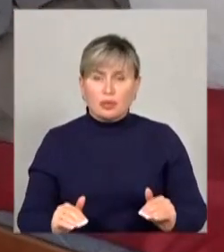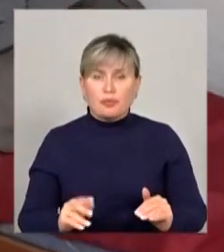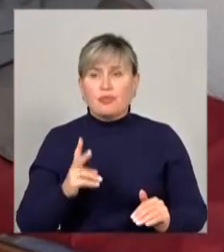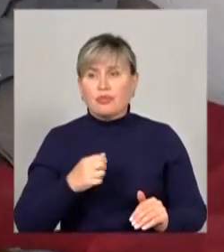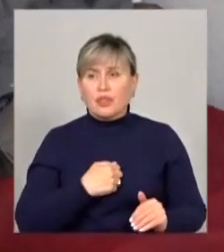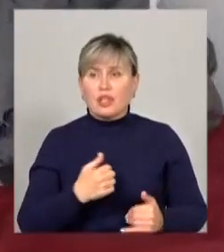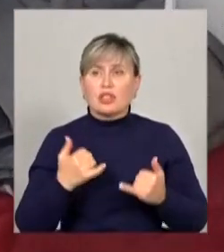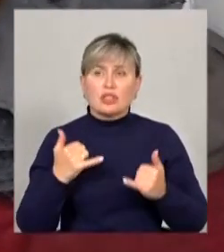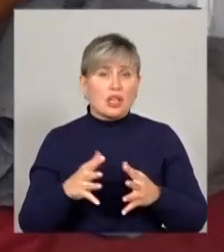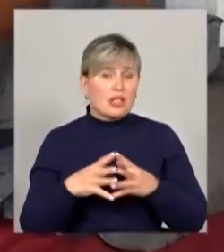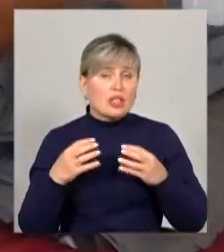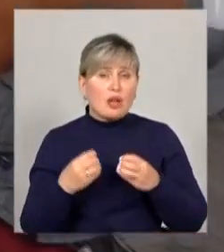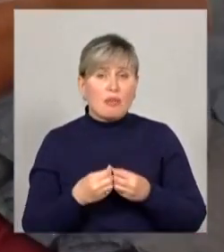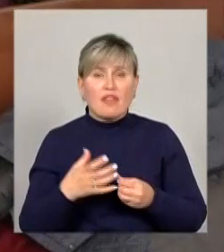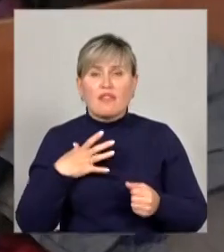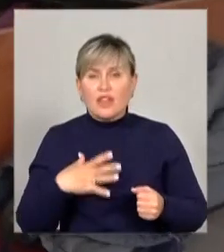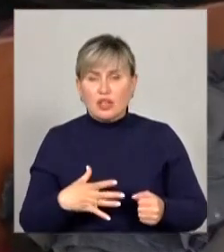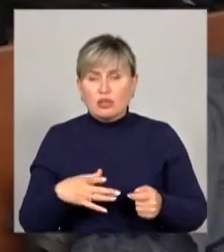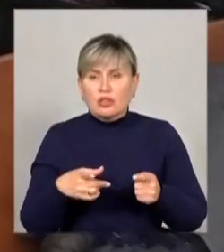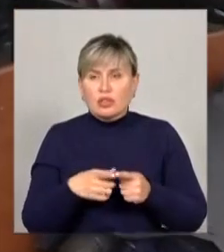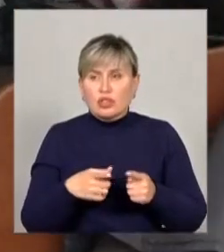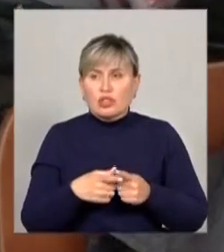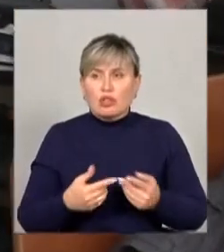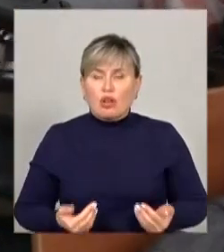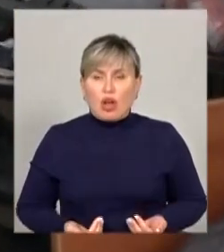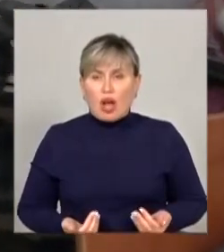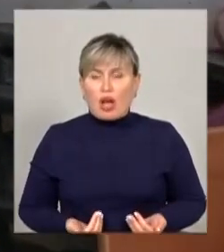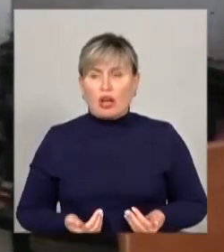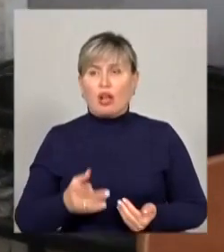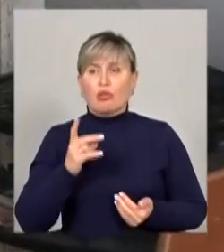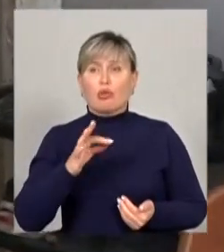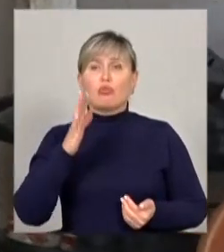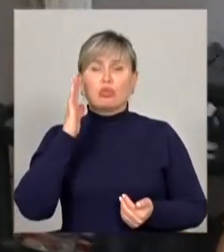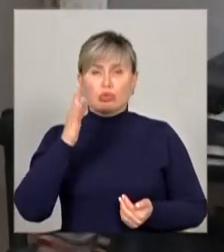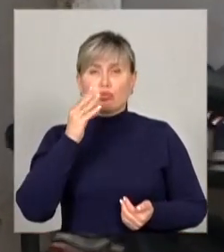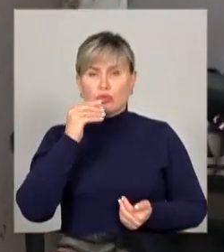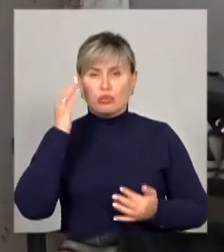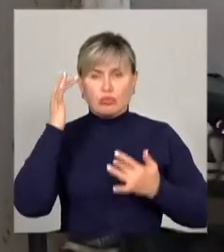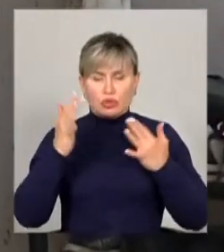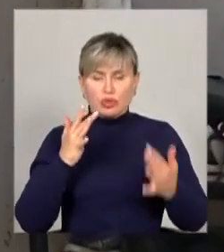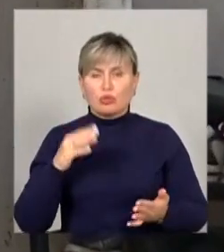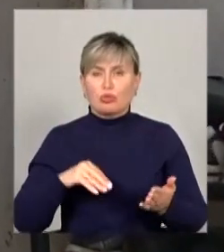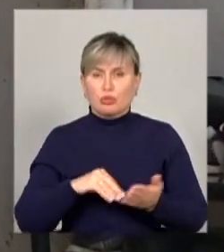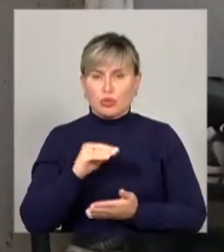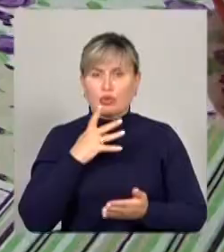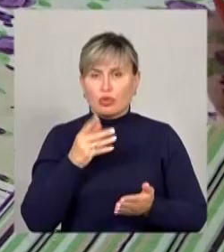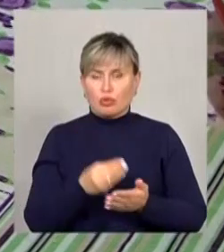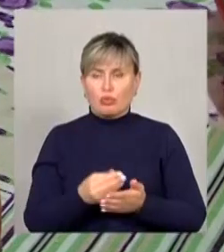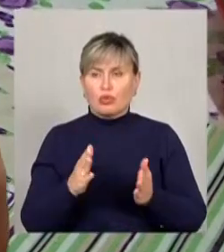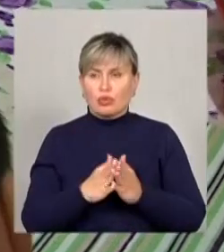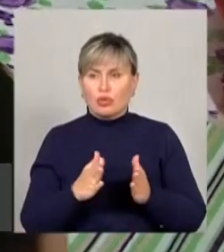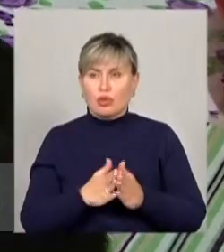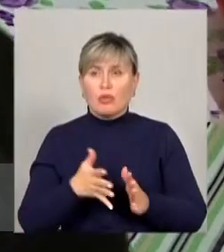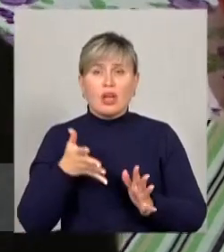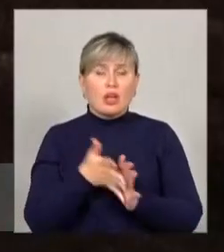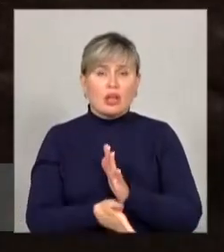сожалению, сейчас семья Ернязовых вынуждена снимать жилье в аренду. Однако в будущем мужчина мечтает приобрести собственный дом. Расходы